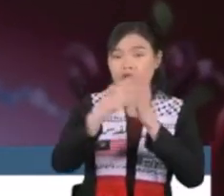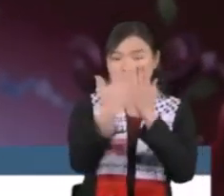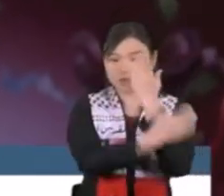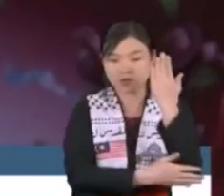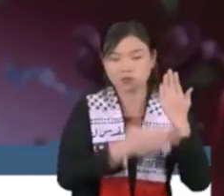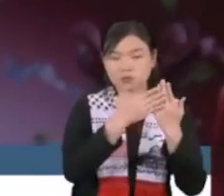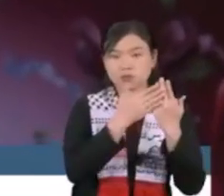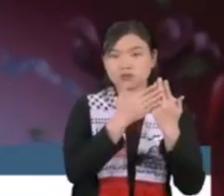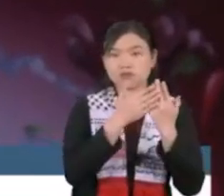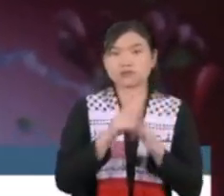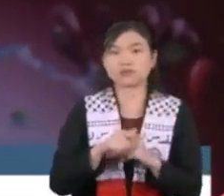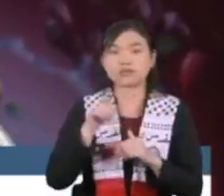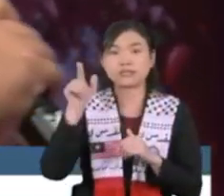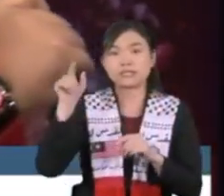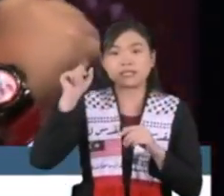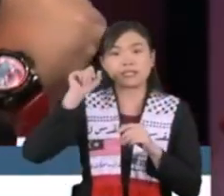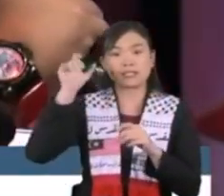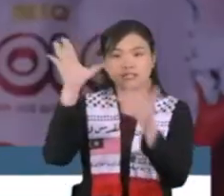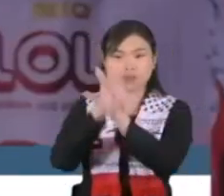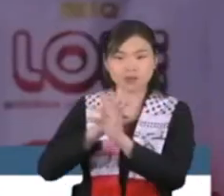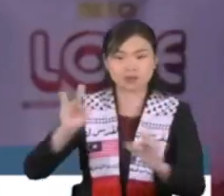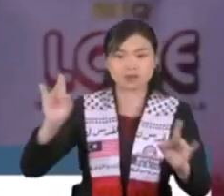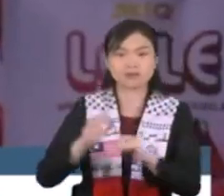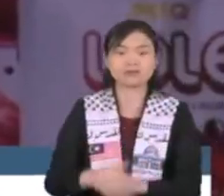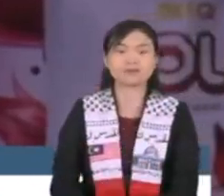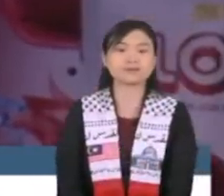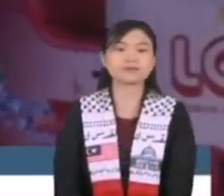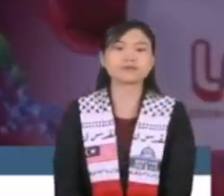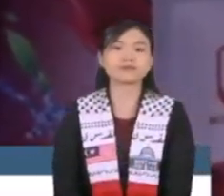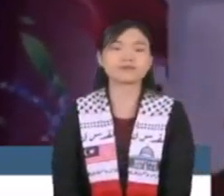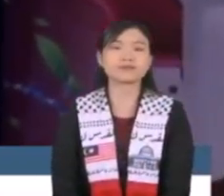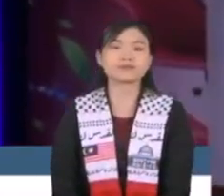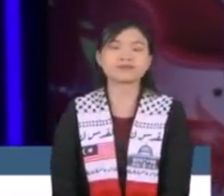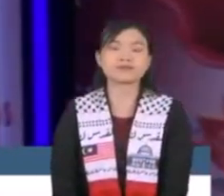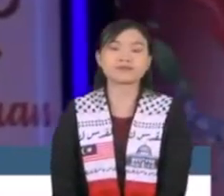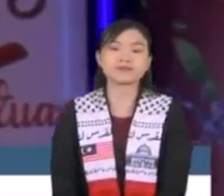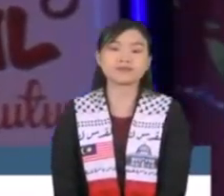peringkat akhir yang akan diadakan di Sarawak.